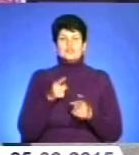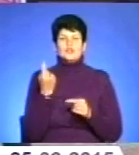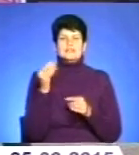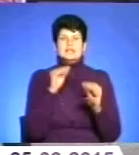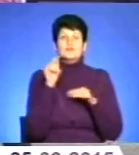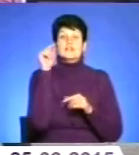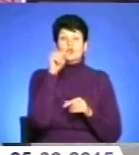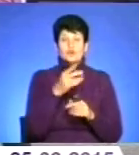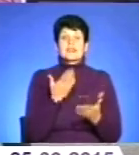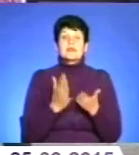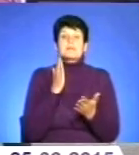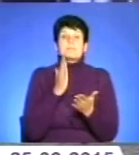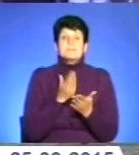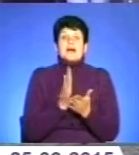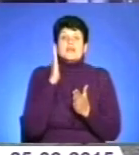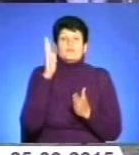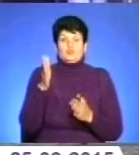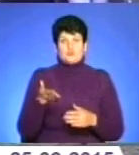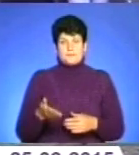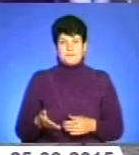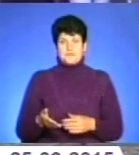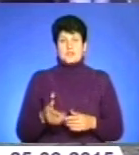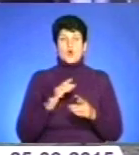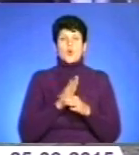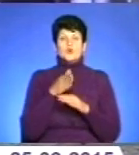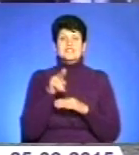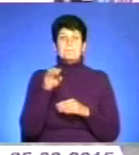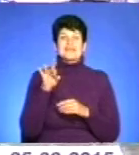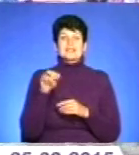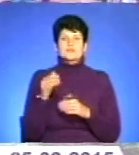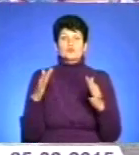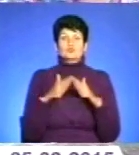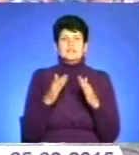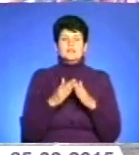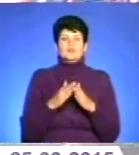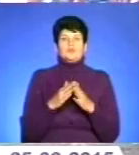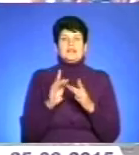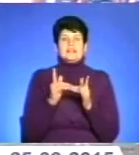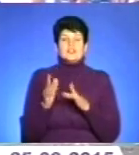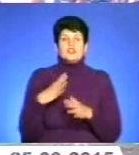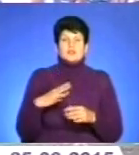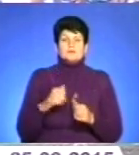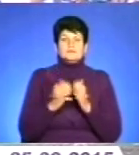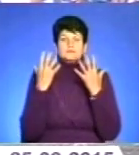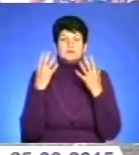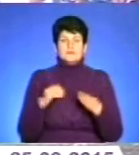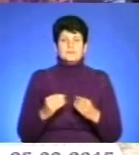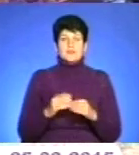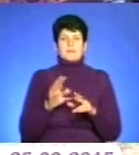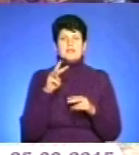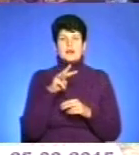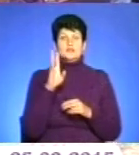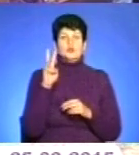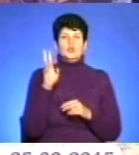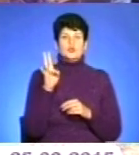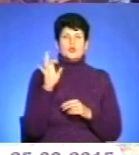того, якими ми маємо зараз бути. Гостей у Петриківському будинку-інтернаті чекають щодня. На щастя, розповідає директор Михайло